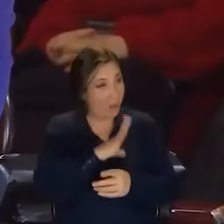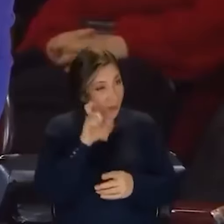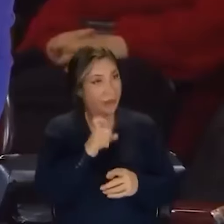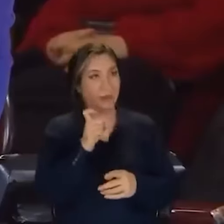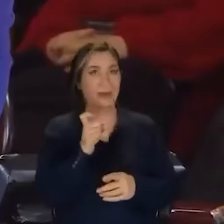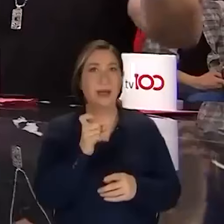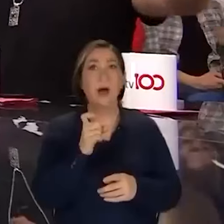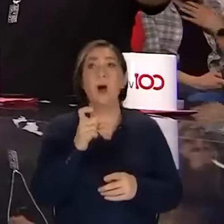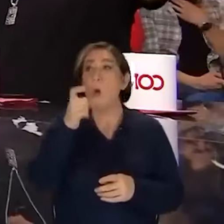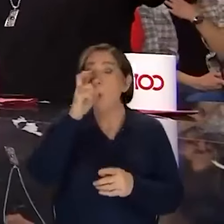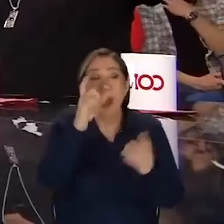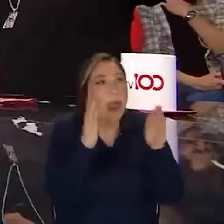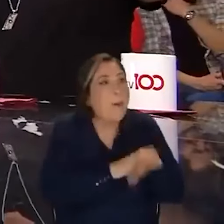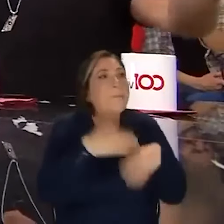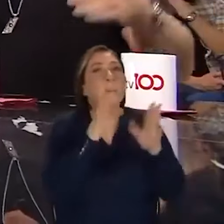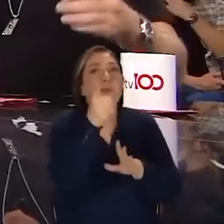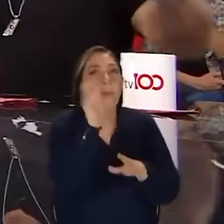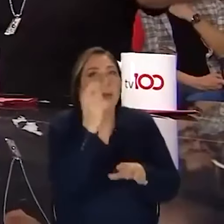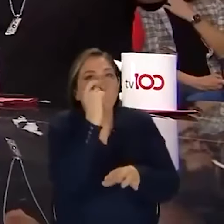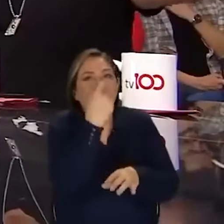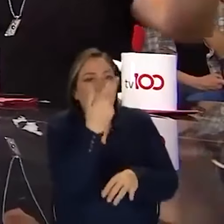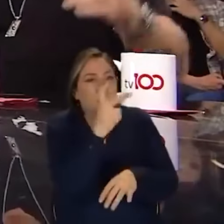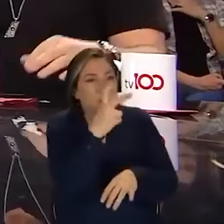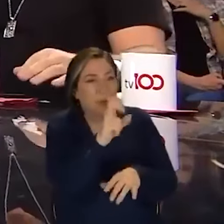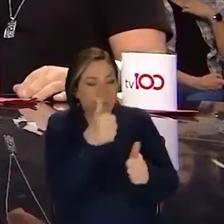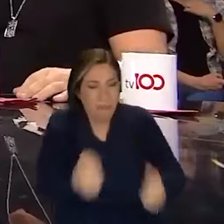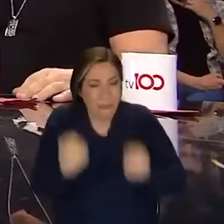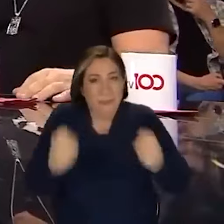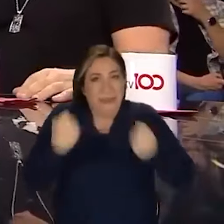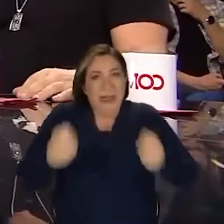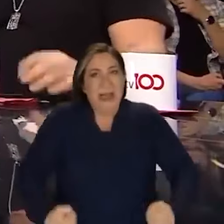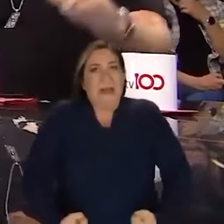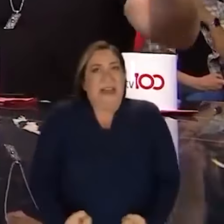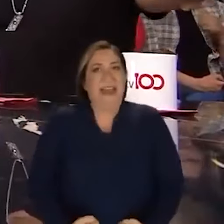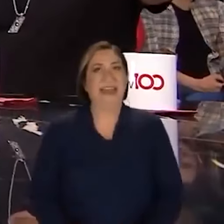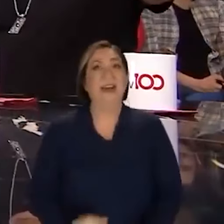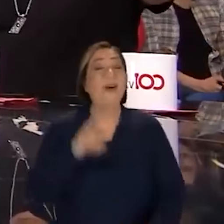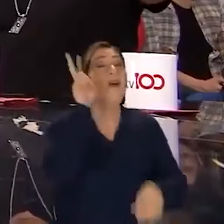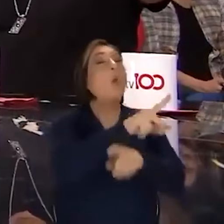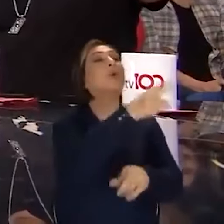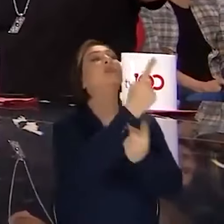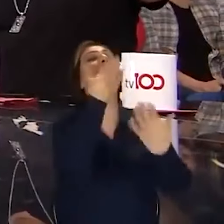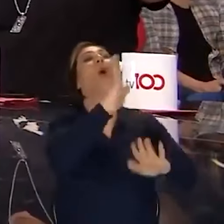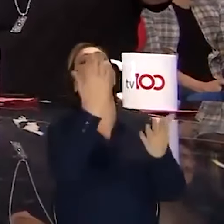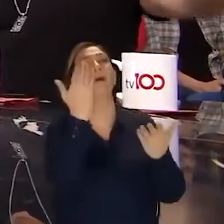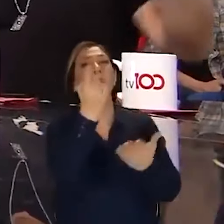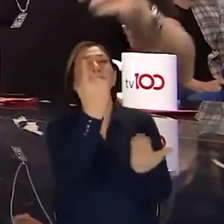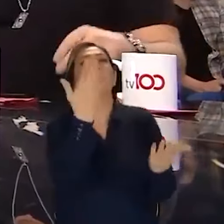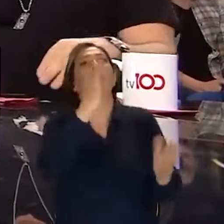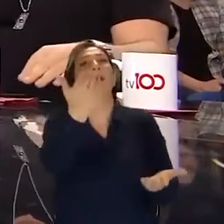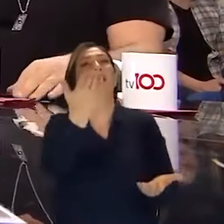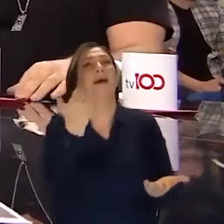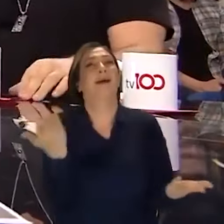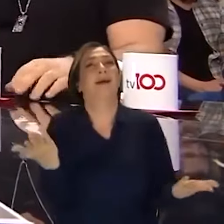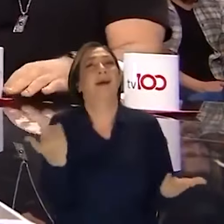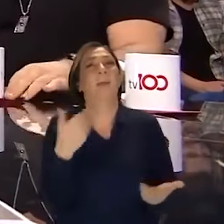hocam ya Okan yapma Allah aşkını bunu yapmak çok kolay 3 ayda yaparım ben bunu H vallahi orada bir şey yok Bir şey yok ki orada